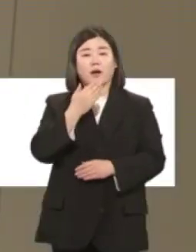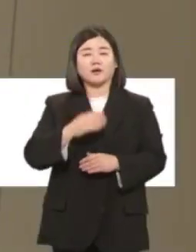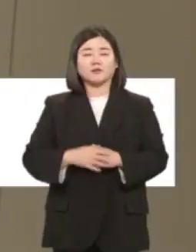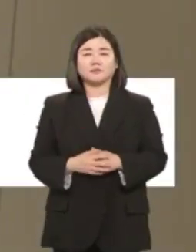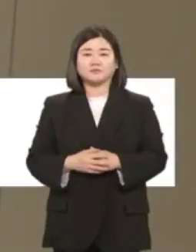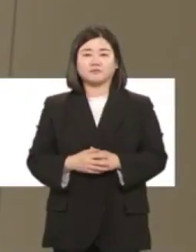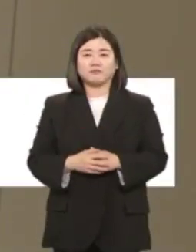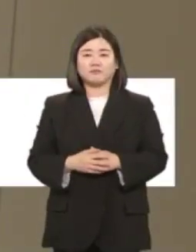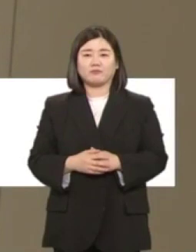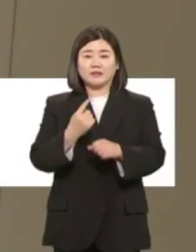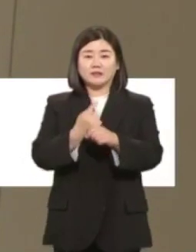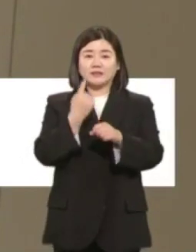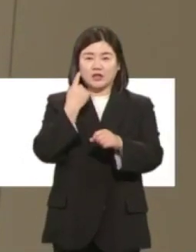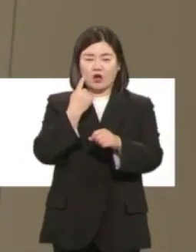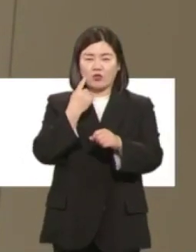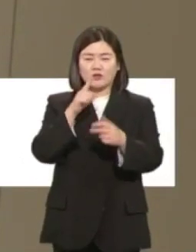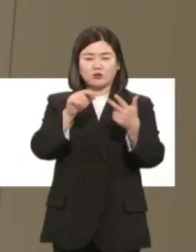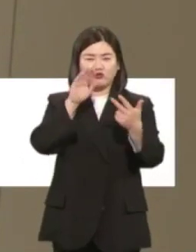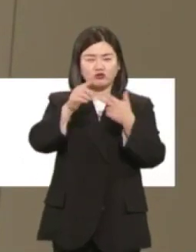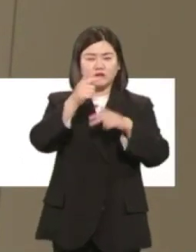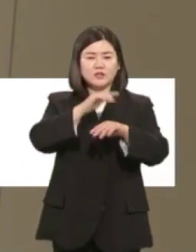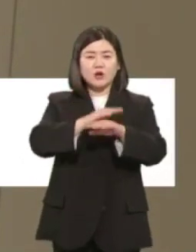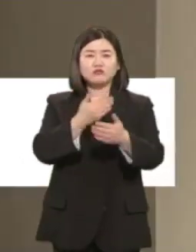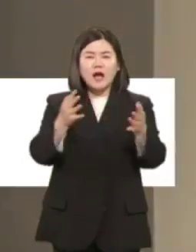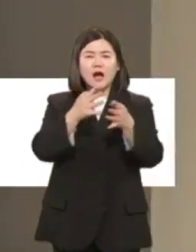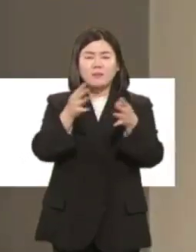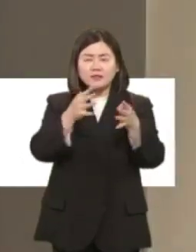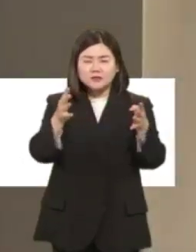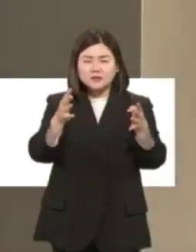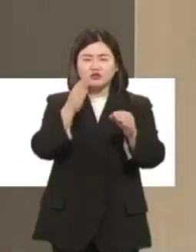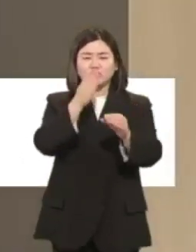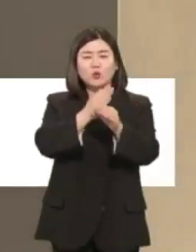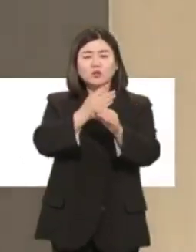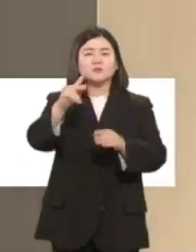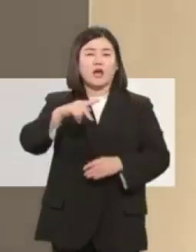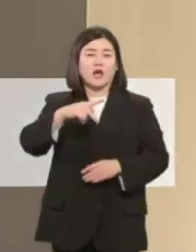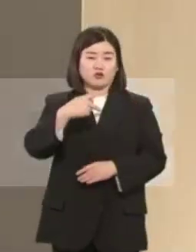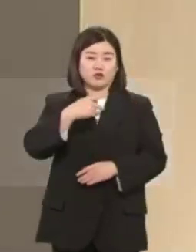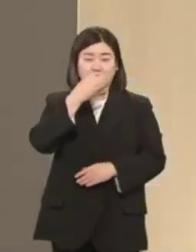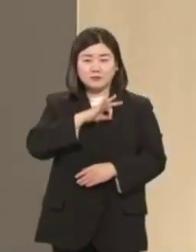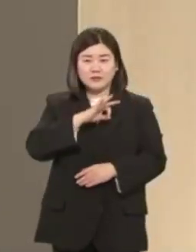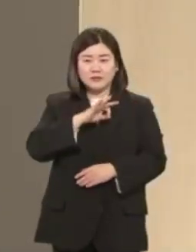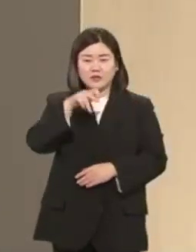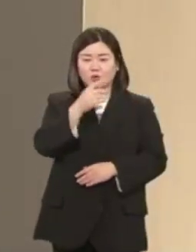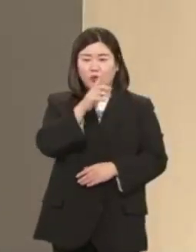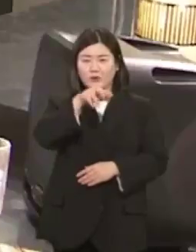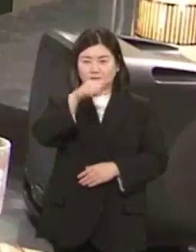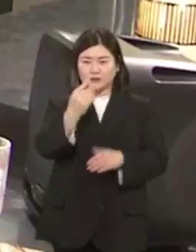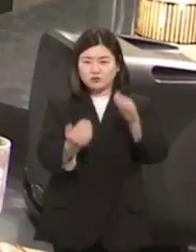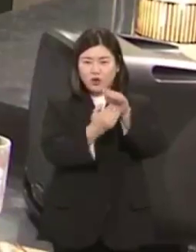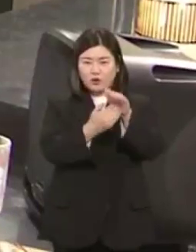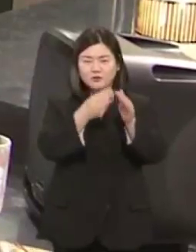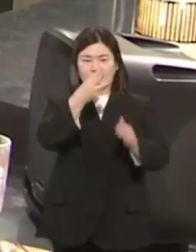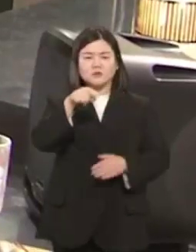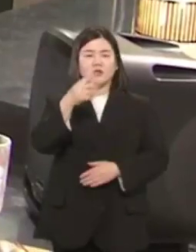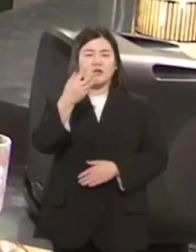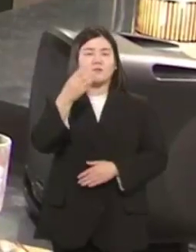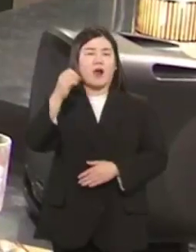한편 지난해 하반기 대전에서 분양된 아파트들의 중도금 대출금리는 코픽스의 최고